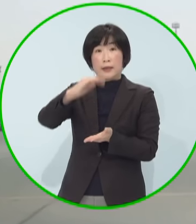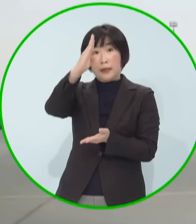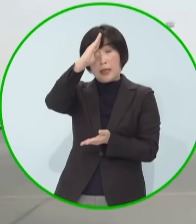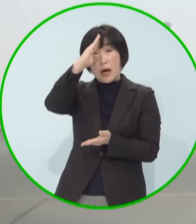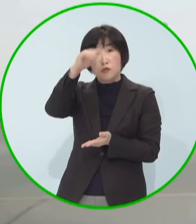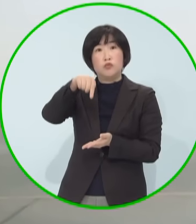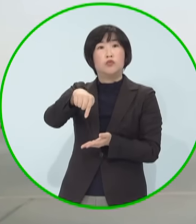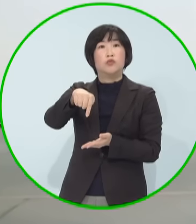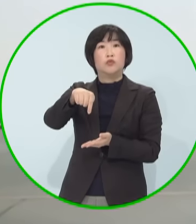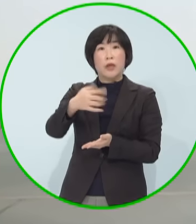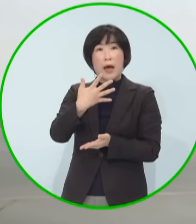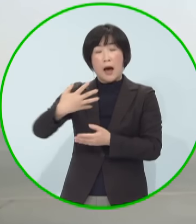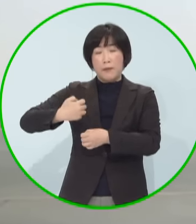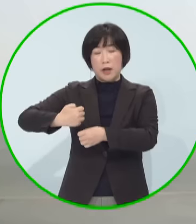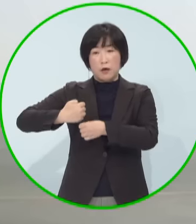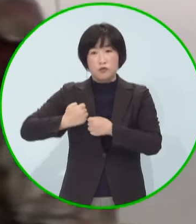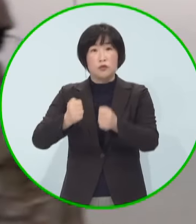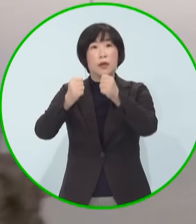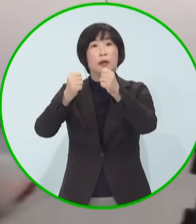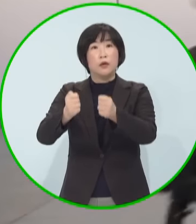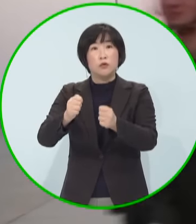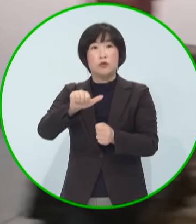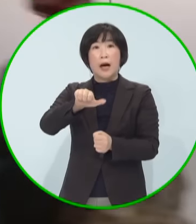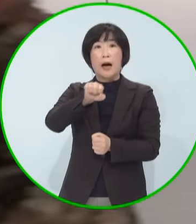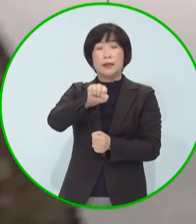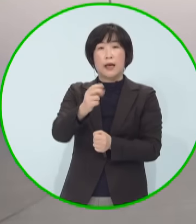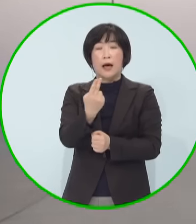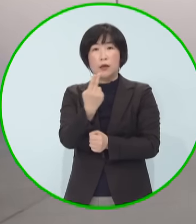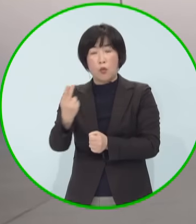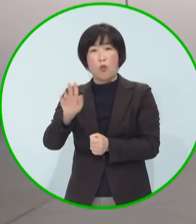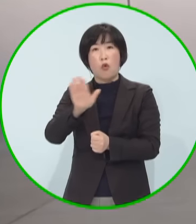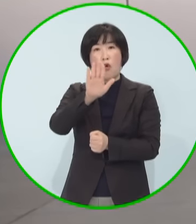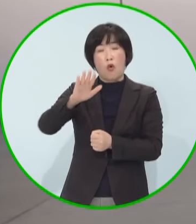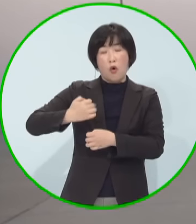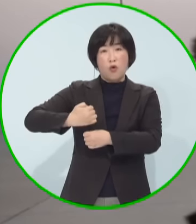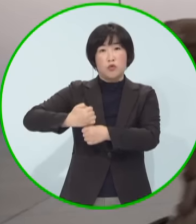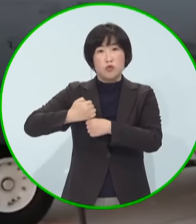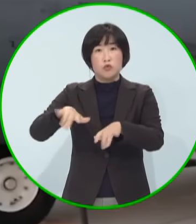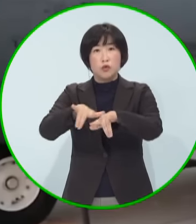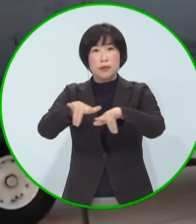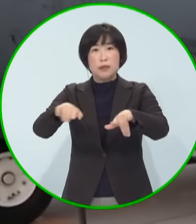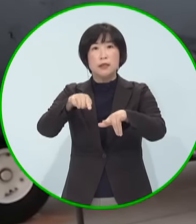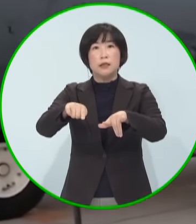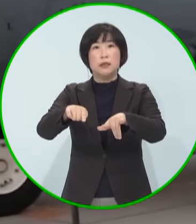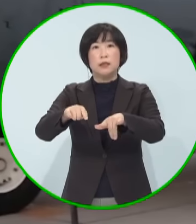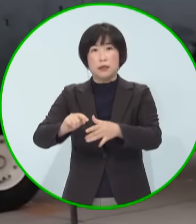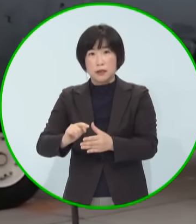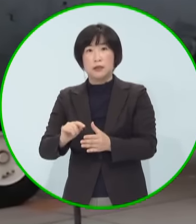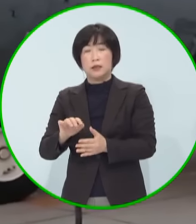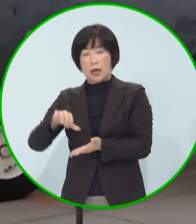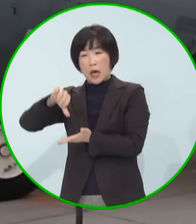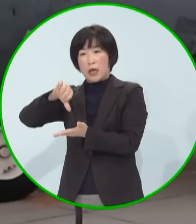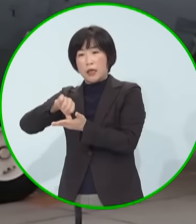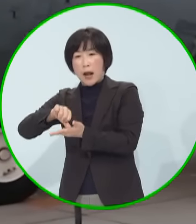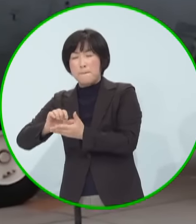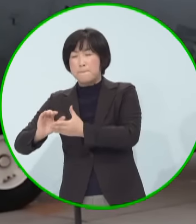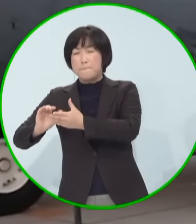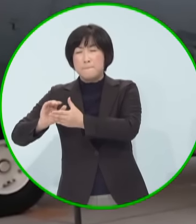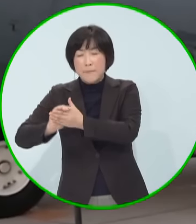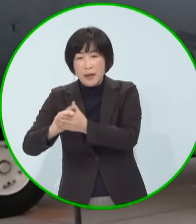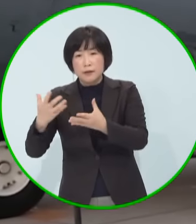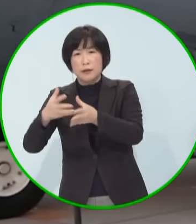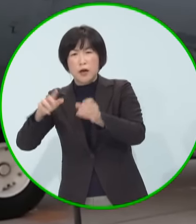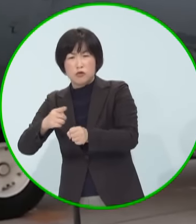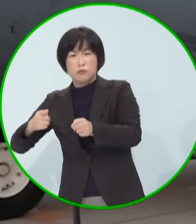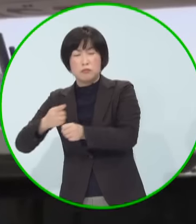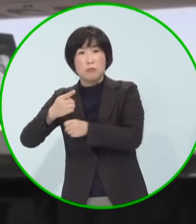軍主導の有志連合が駐留するアサド空軍基地が親イラン勢力に攻撃されたとアメリカ軍が発表しました。